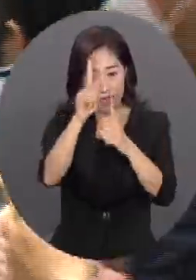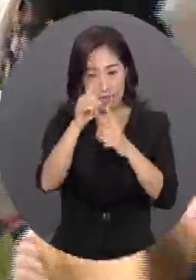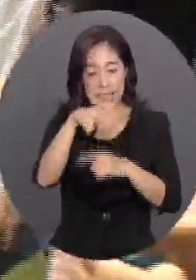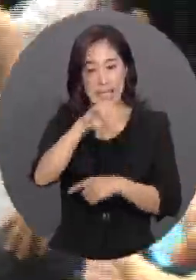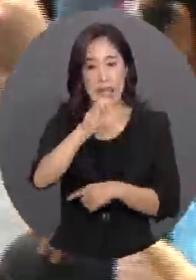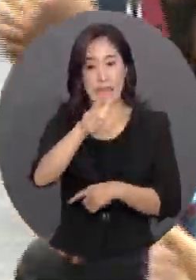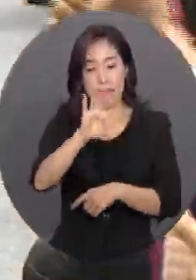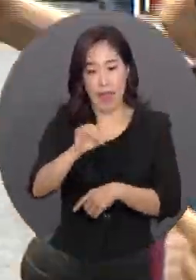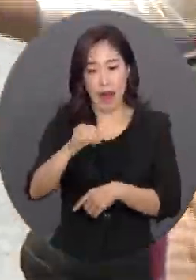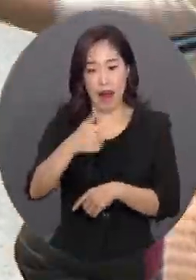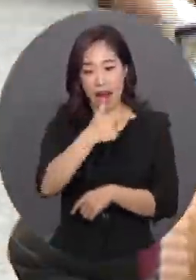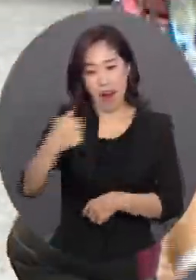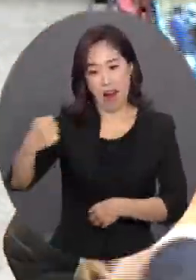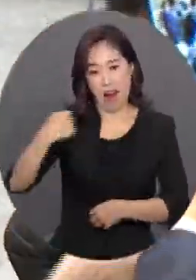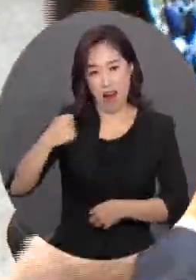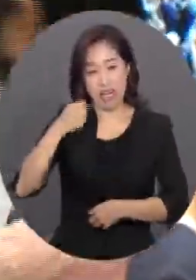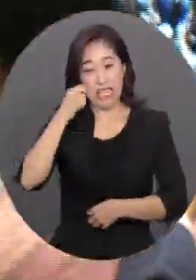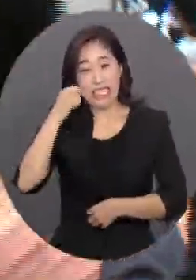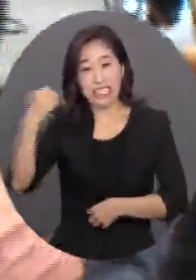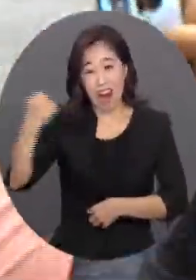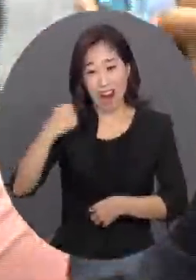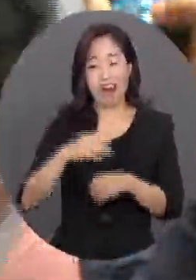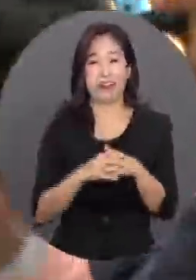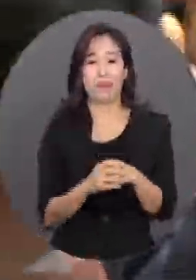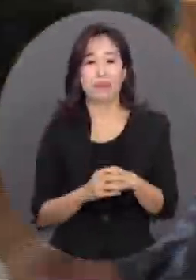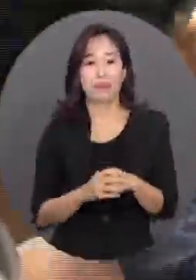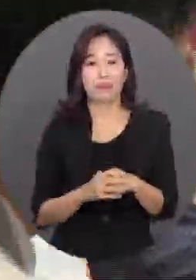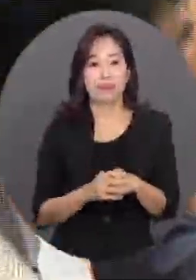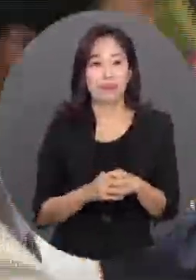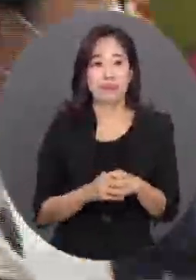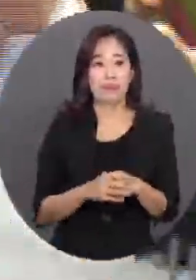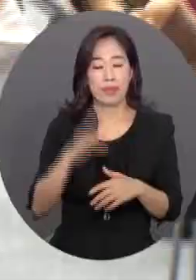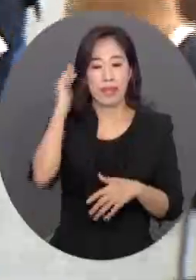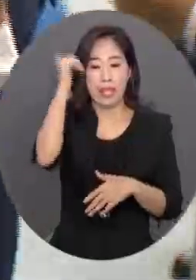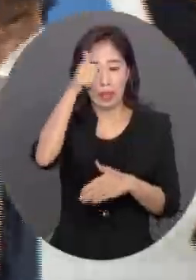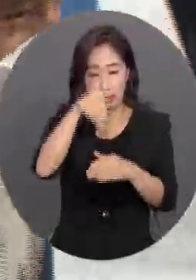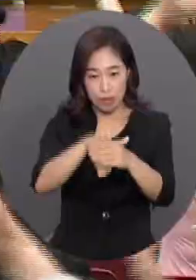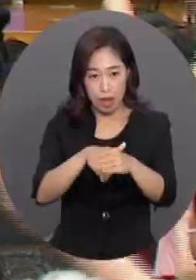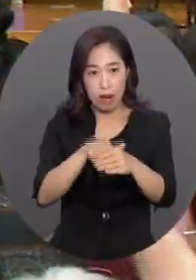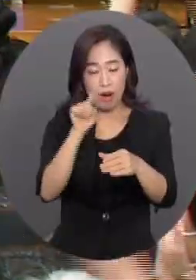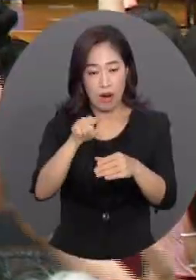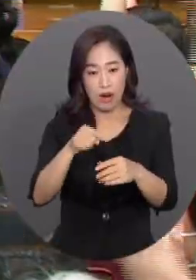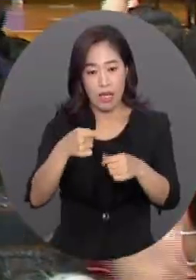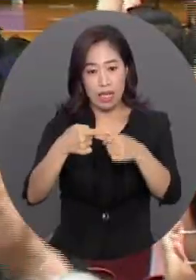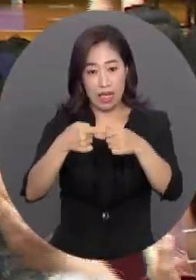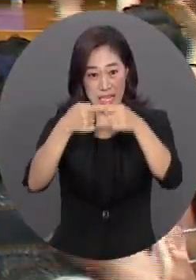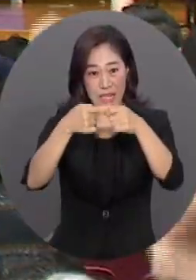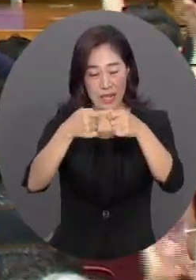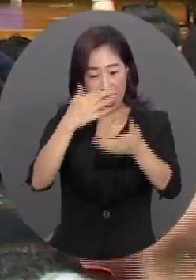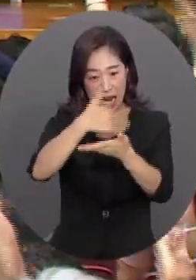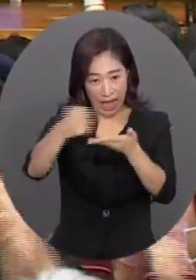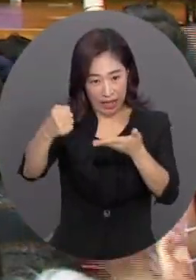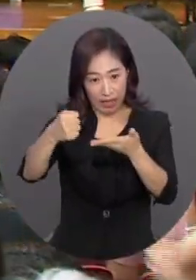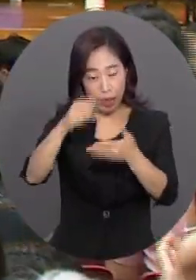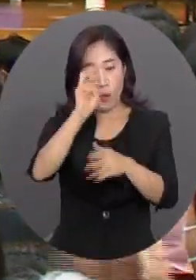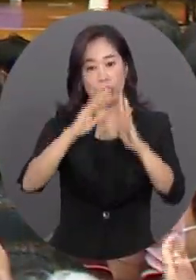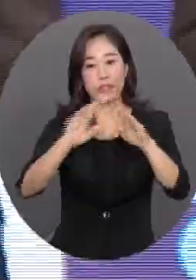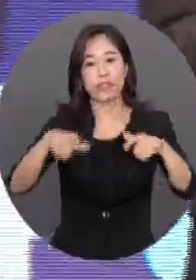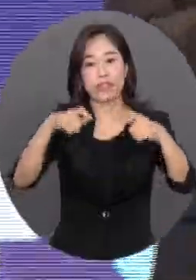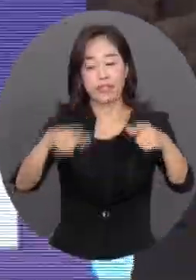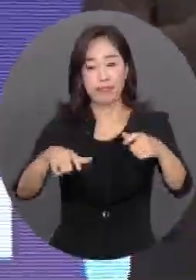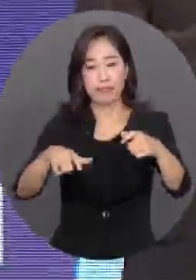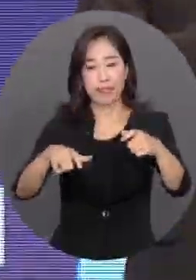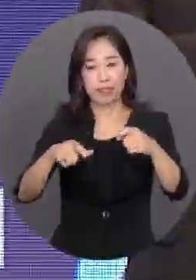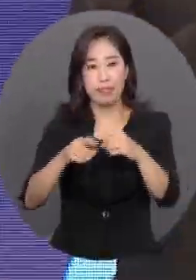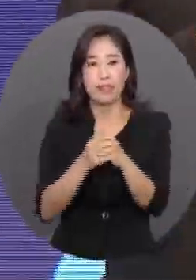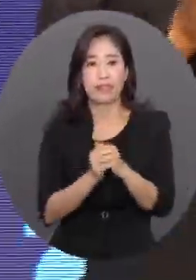대선론에 사실상 쐐기를 박았습니다. 대선 후보 경선 당시 유일하게 1위를 놓쳤던 광주 전남에서도 압도적